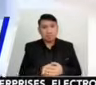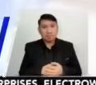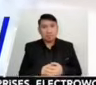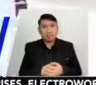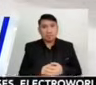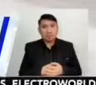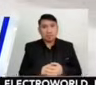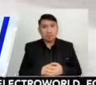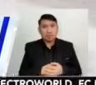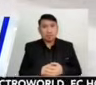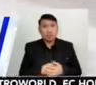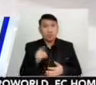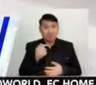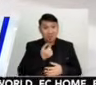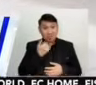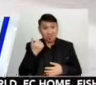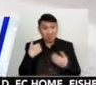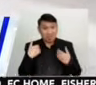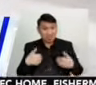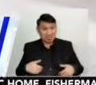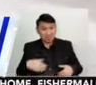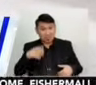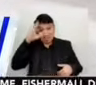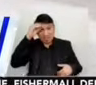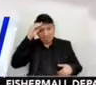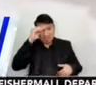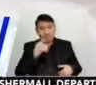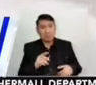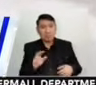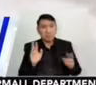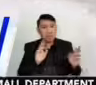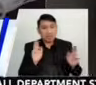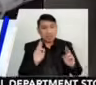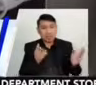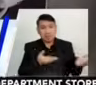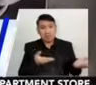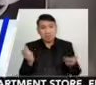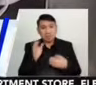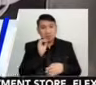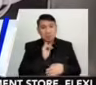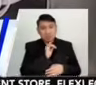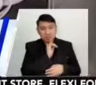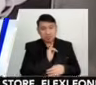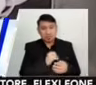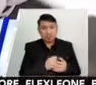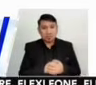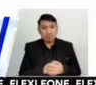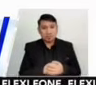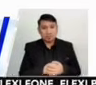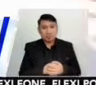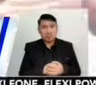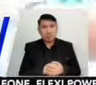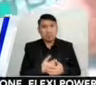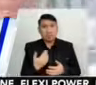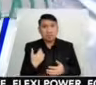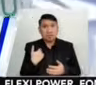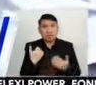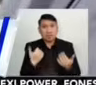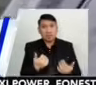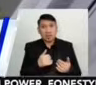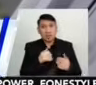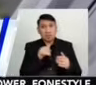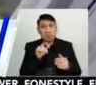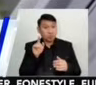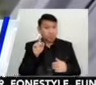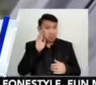Israel. Marami na raw tradisyong binali ang walang respetong pagdispatch sa labi. Kaya naghahabol ngayon ang kapatid ni Itzhak.